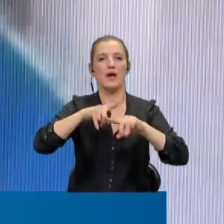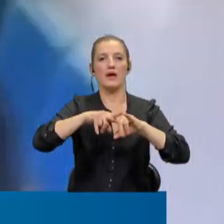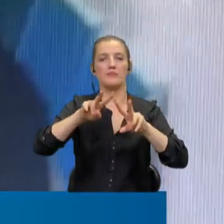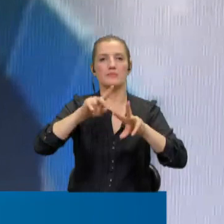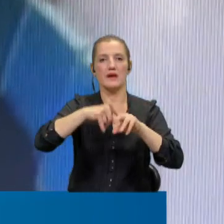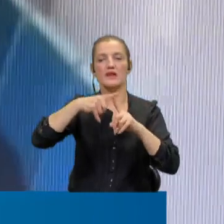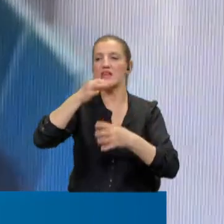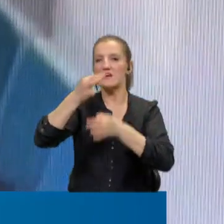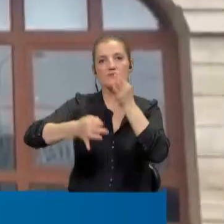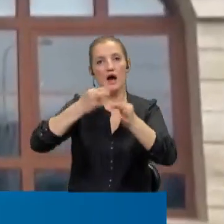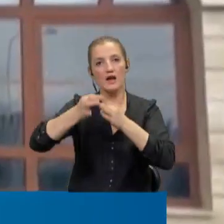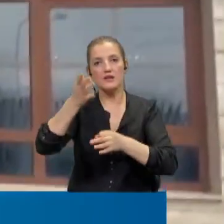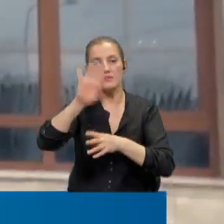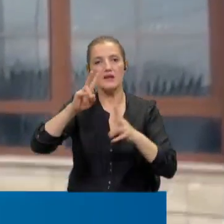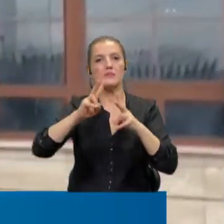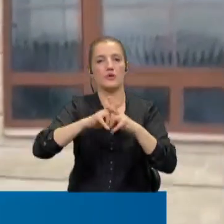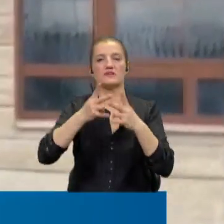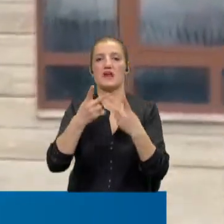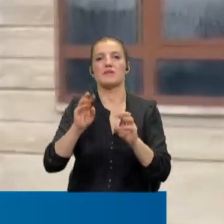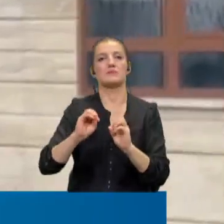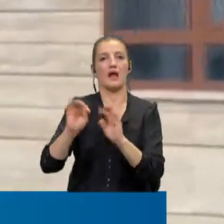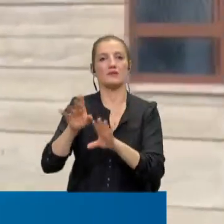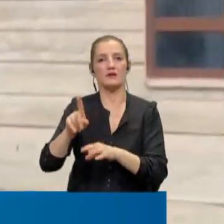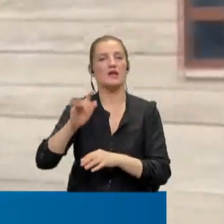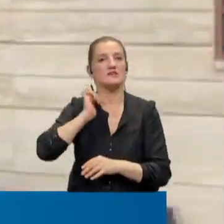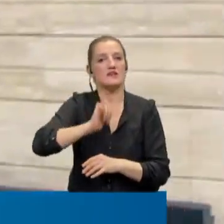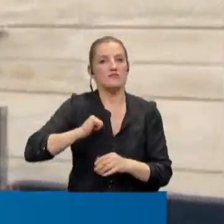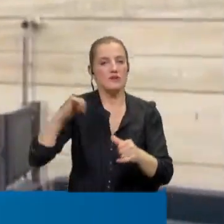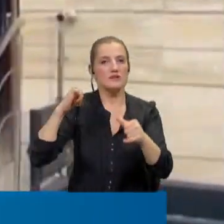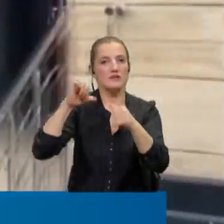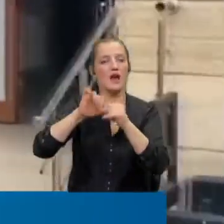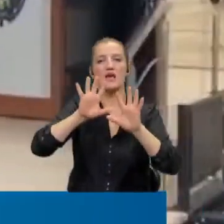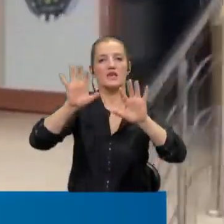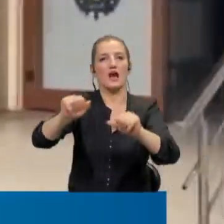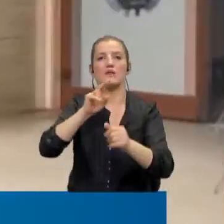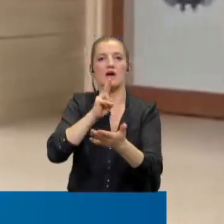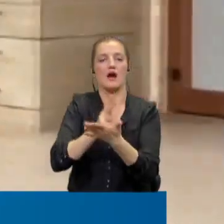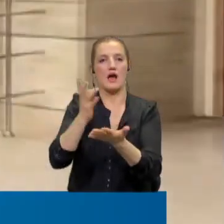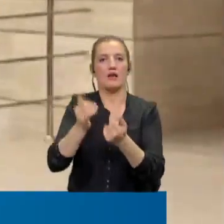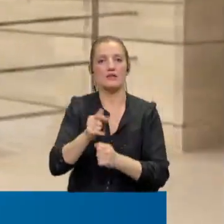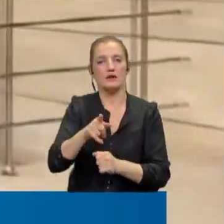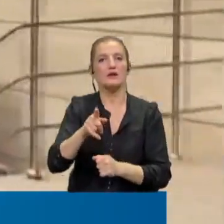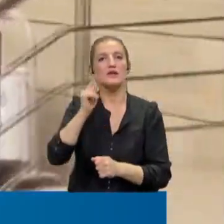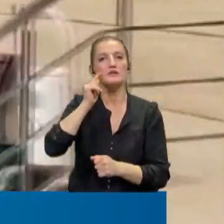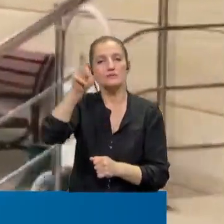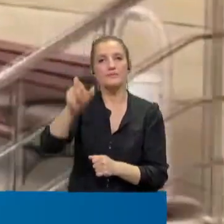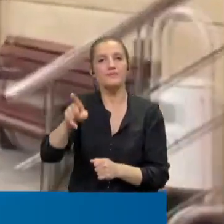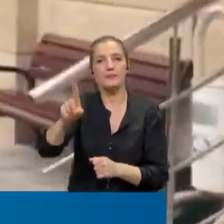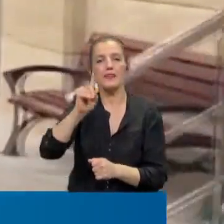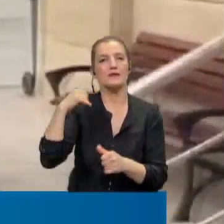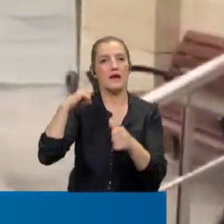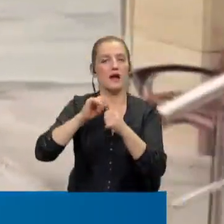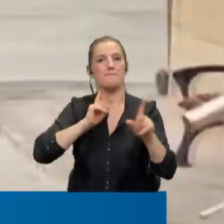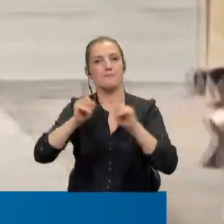ifadesi alındıktan sonra serbest bırakıldı ancak Savcı daha sonra tekrar yakalanmasını istedi Sağ son bir kez daha